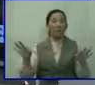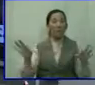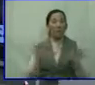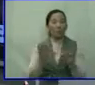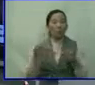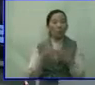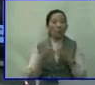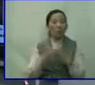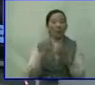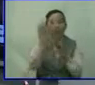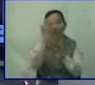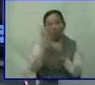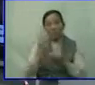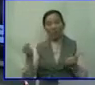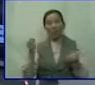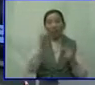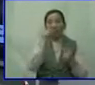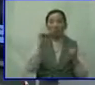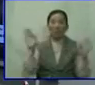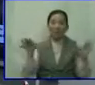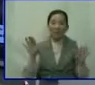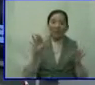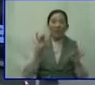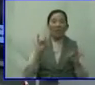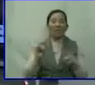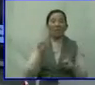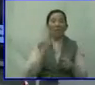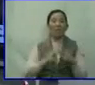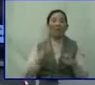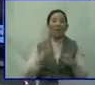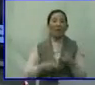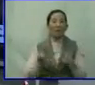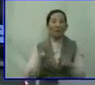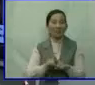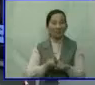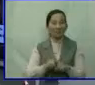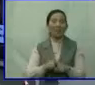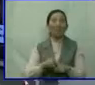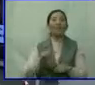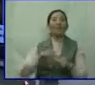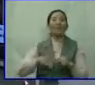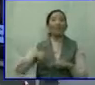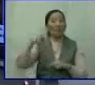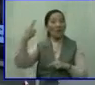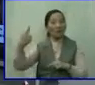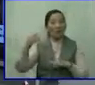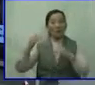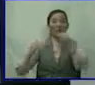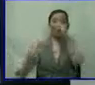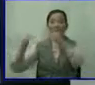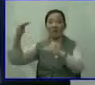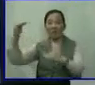групп «Ночные птицы» и «Металлисты». На следующей диаграмме